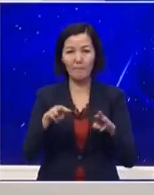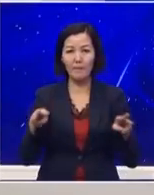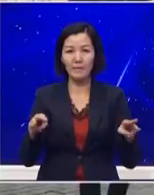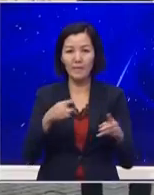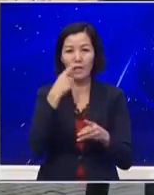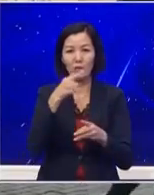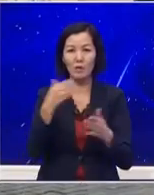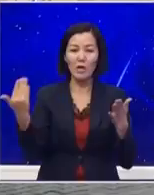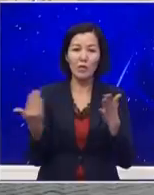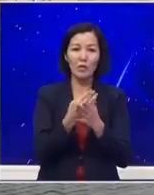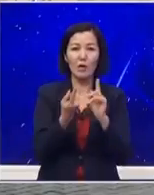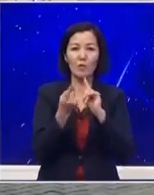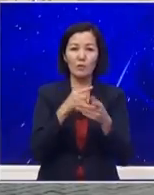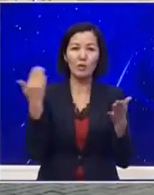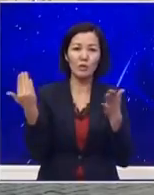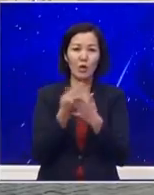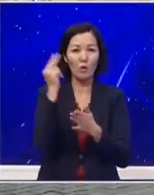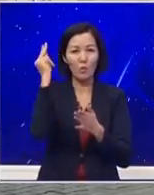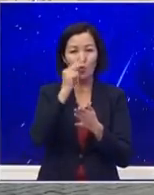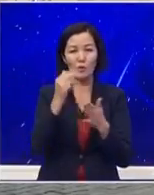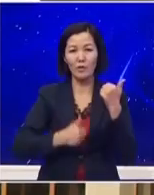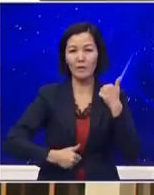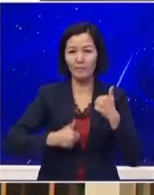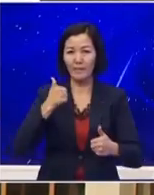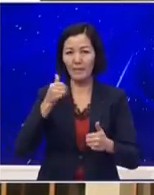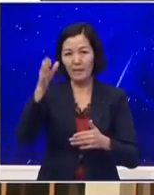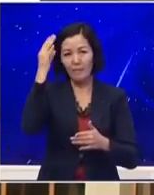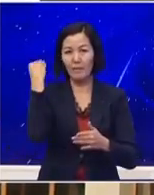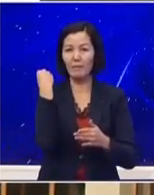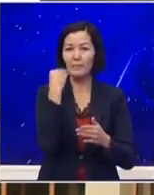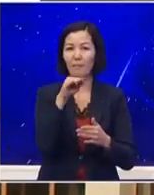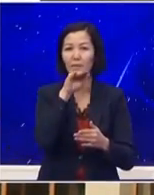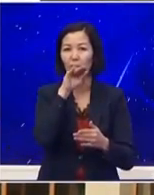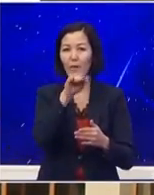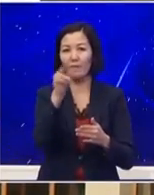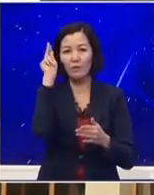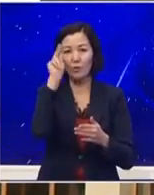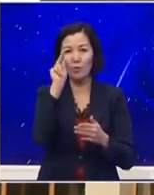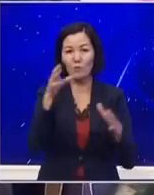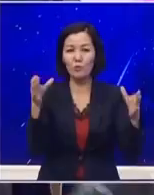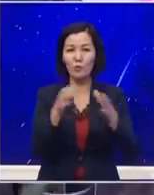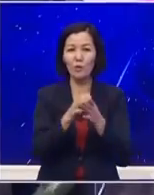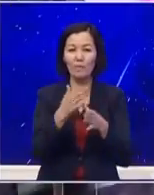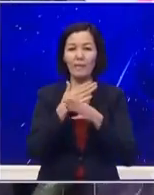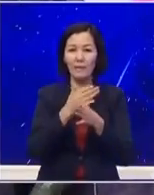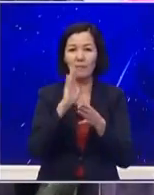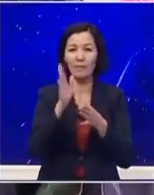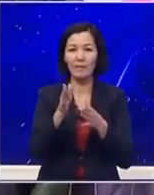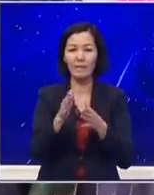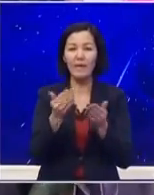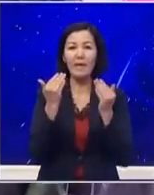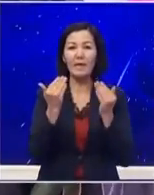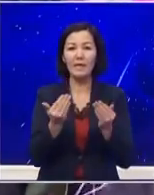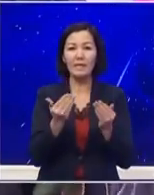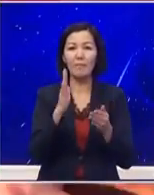ақпарынша жаңа өзгеріс жаңа оқу орындарының беделіне, білім сапасына, профессорлық оқытушылық құрамына кепіл береді. Ендігі